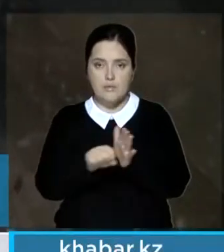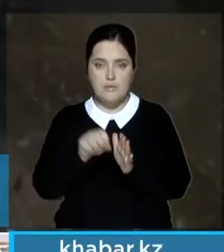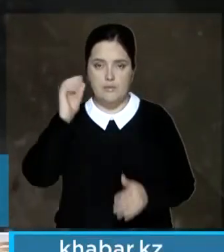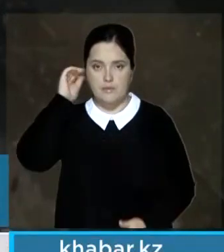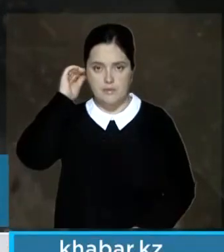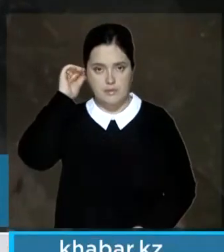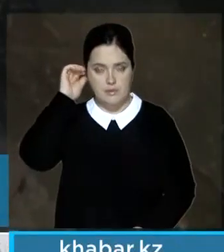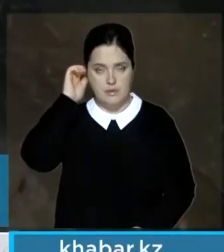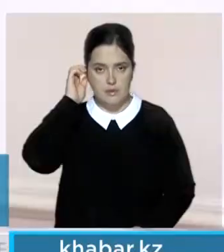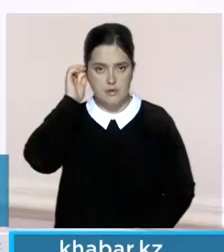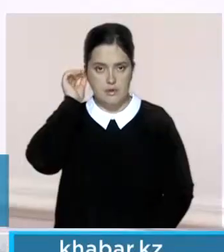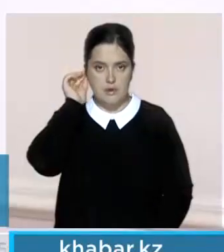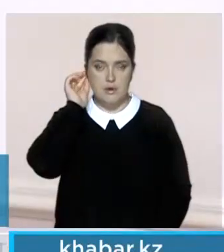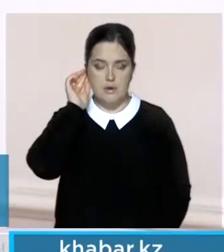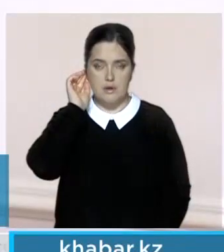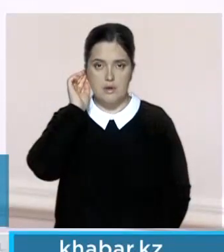погибших.